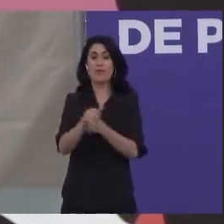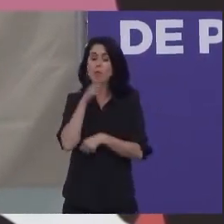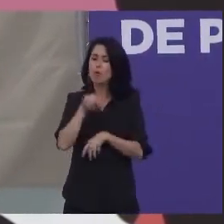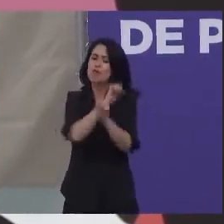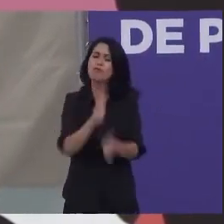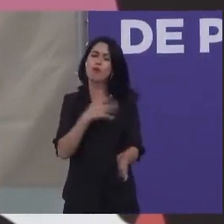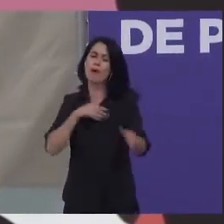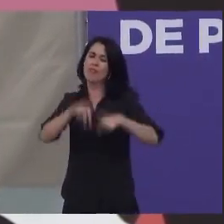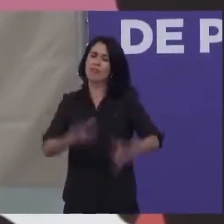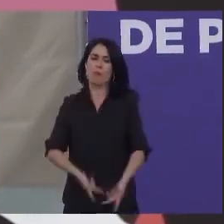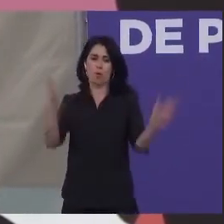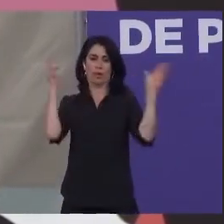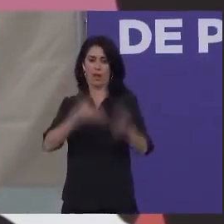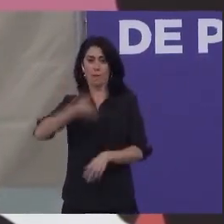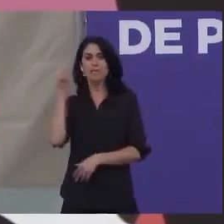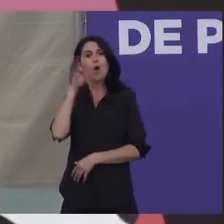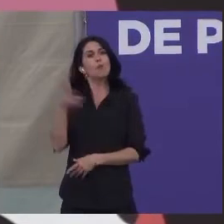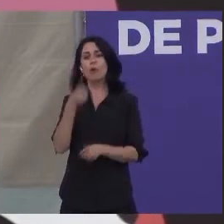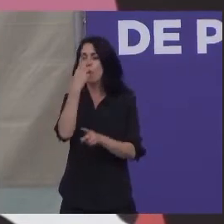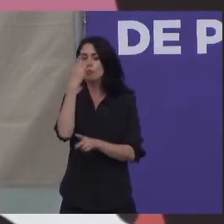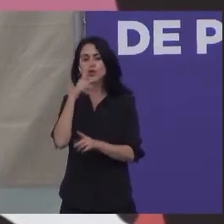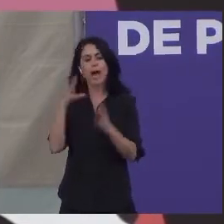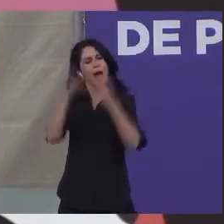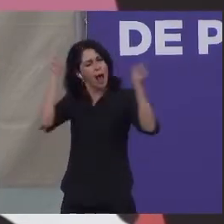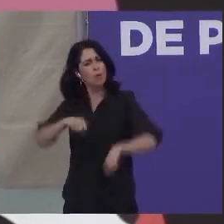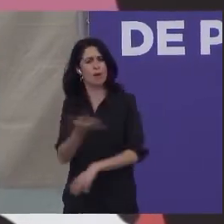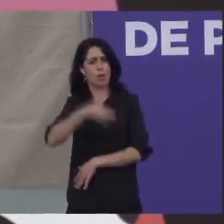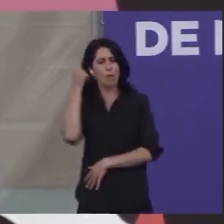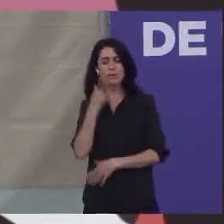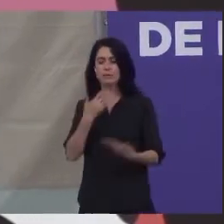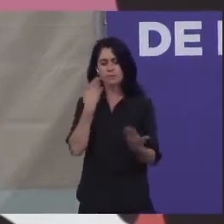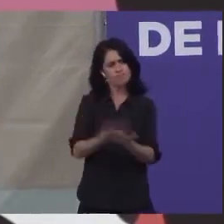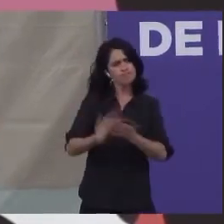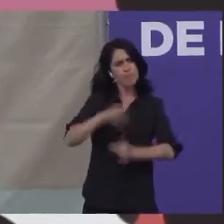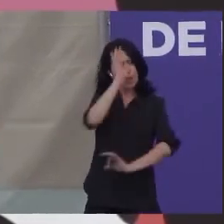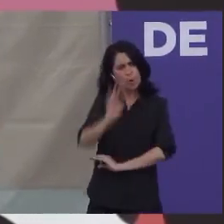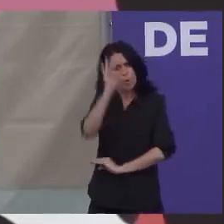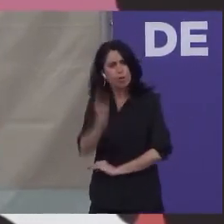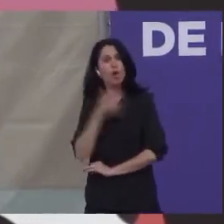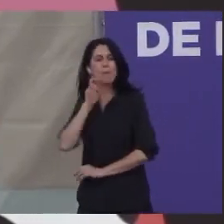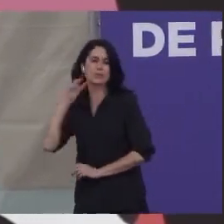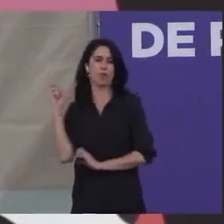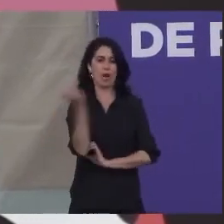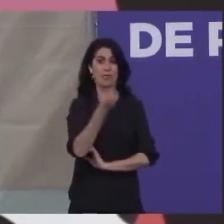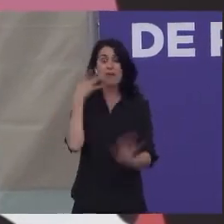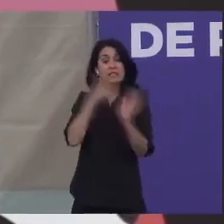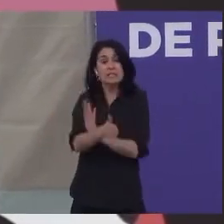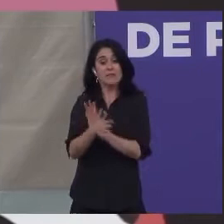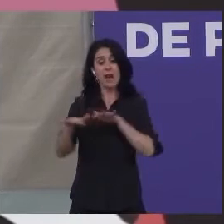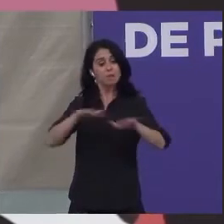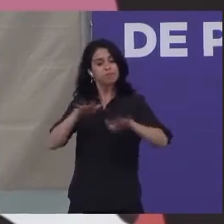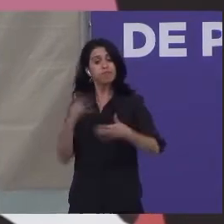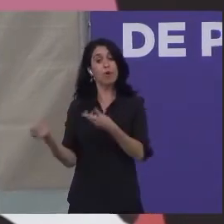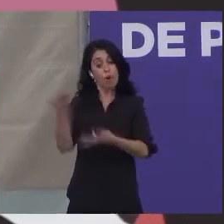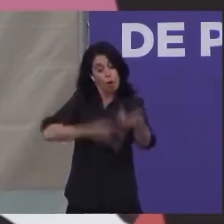democràtics, detecten l'opció de més consens, garanteixen la proporcionalitat i la integració de la pluralitat i, per tant, afavoreixen les dinàmiques de